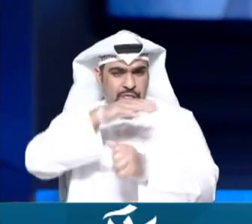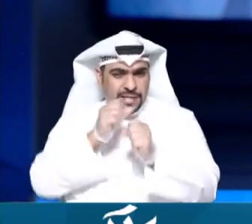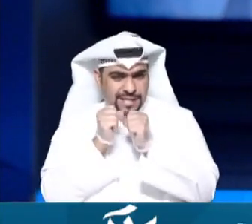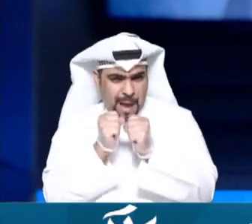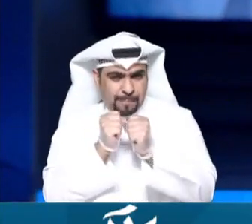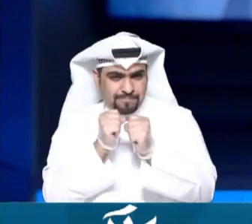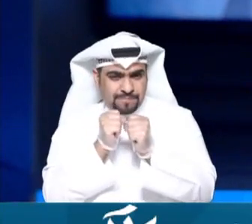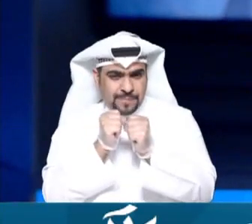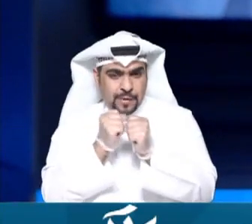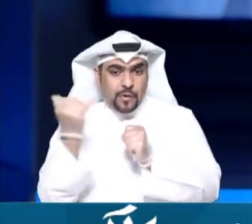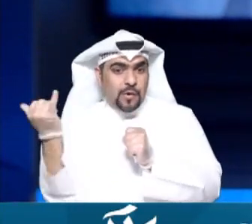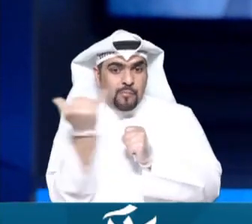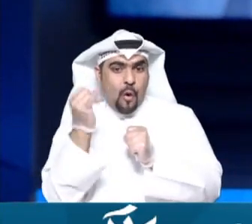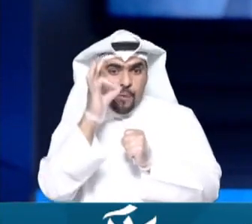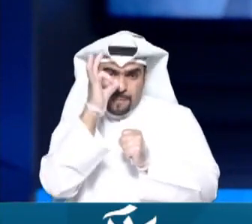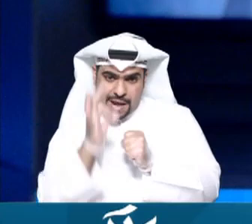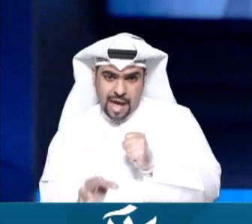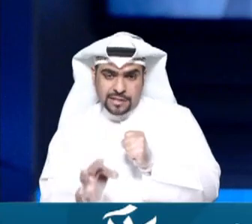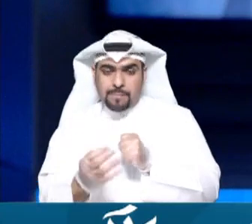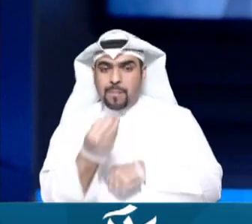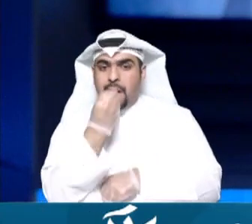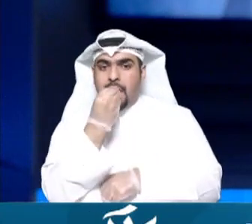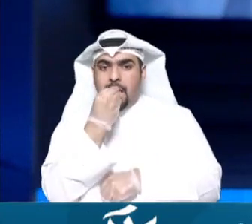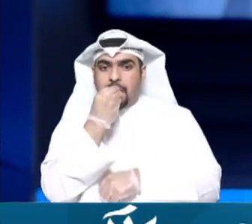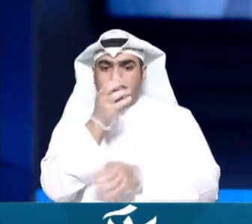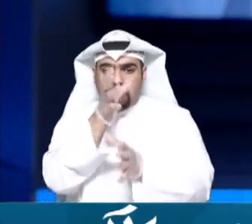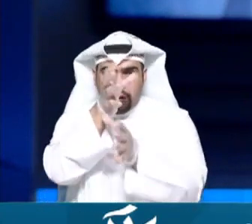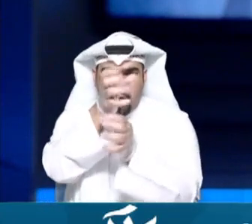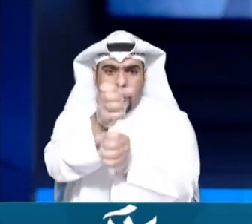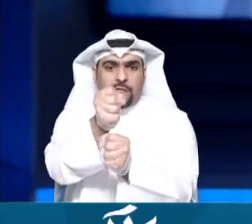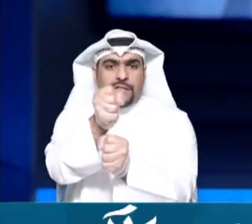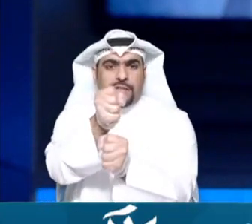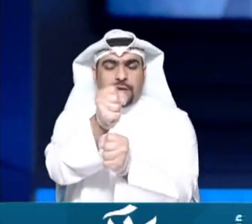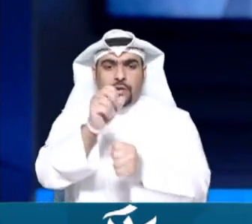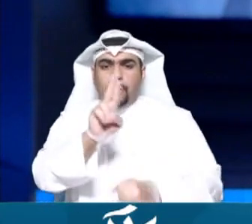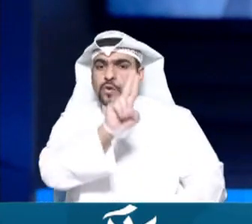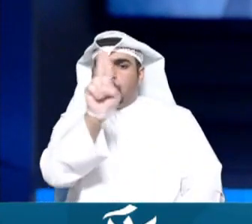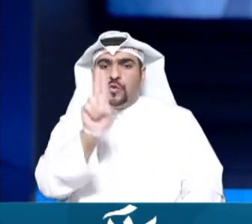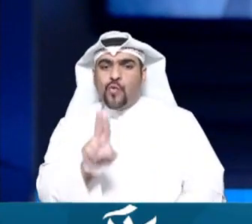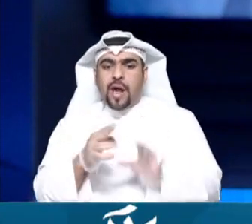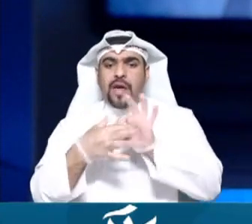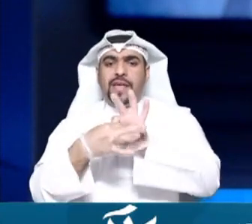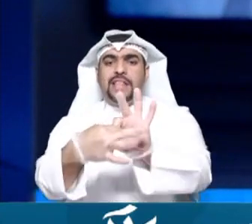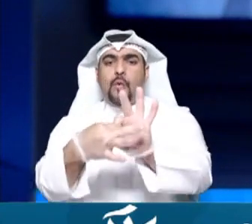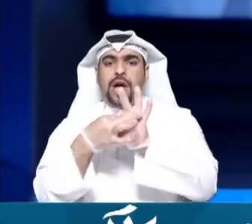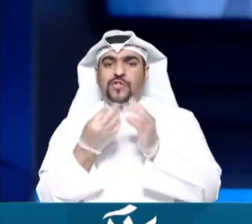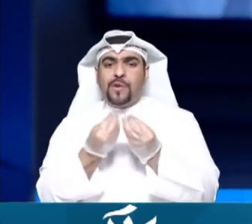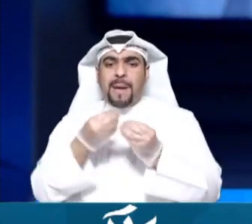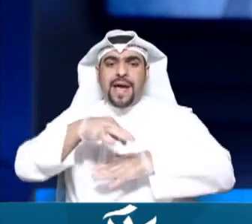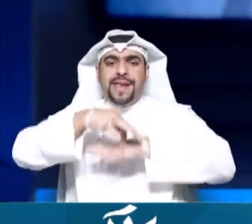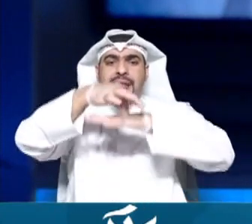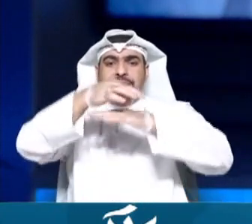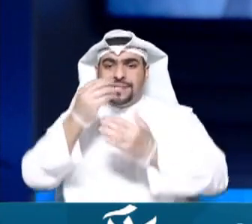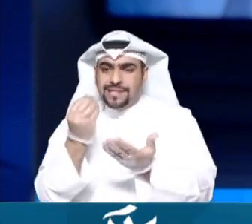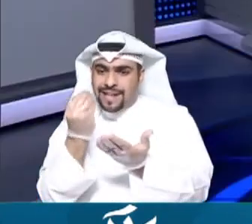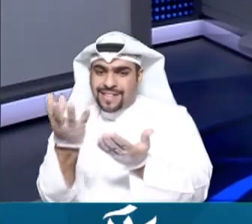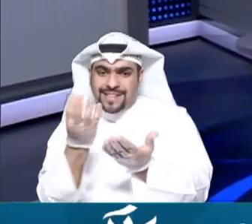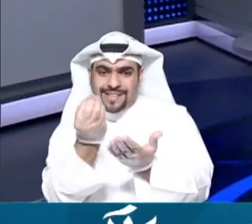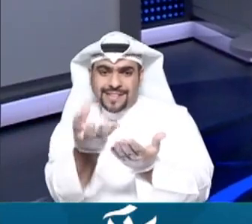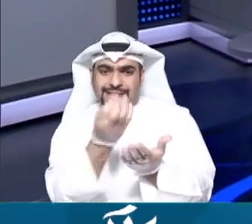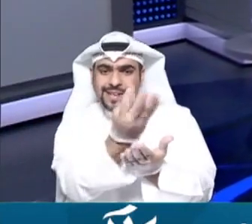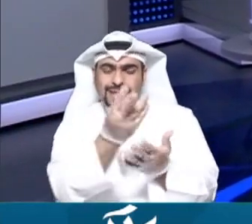ضروري، شلون تتواصلون مع الناس يعني في ظل هذه الظروف لجمع الطعام مثل ما نقول؟ احنا البنك الكويتي للطعام يمكن نختلف في